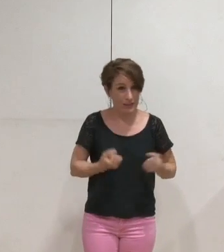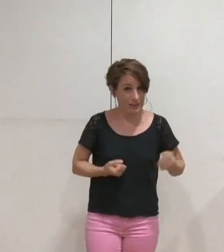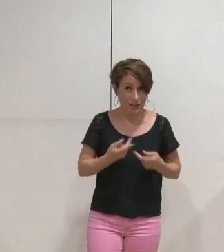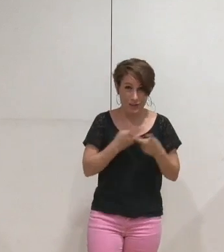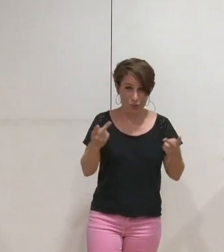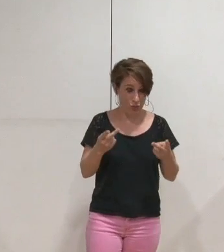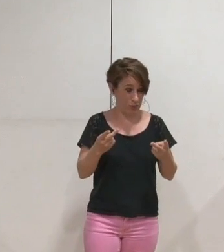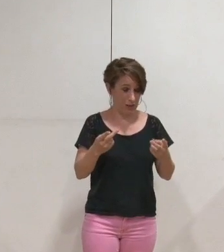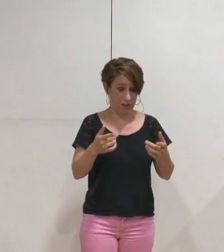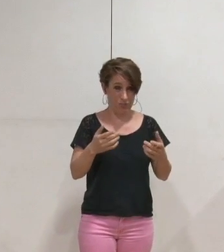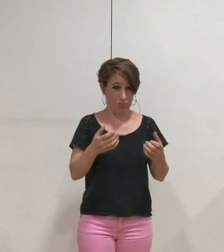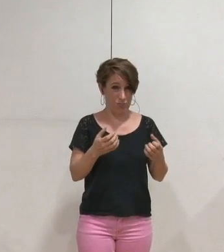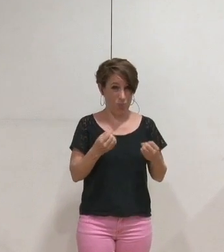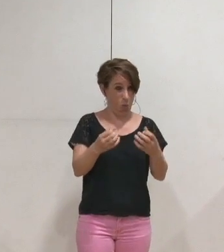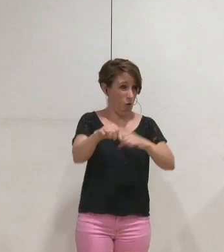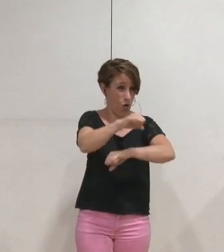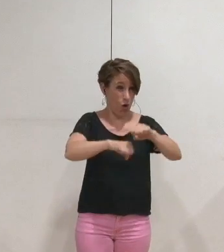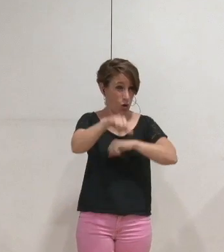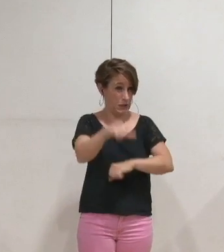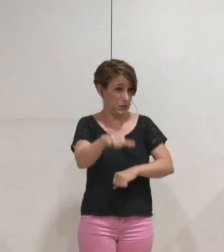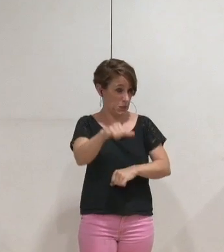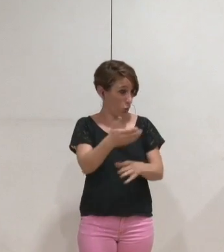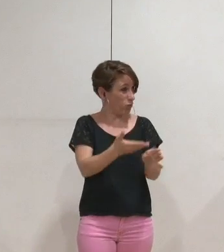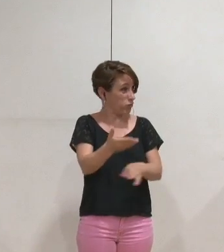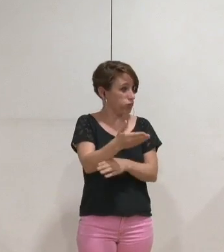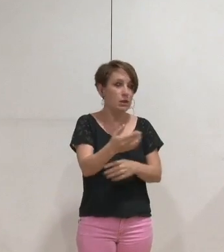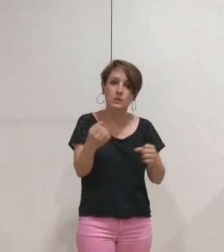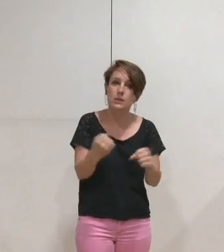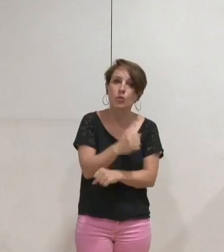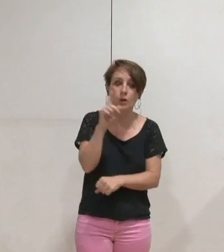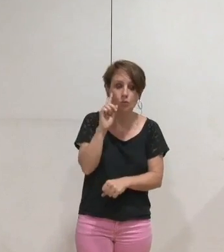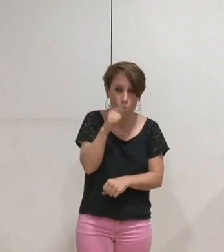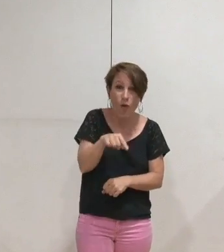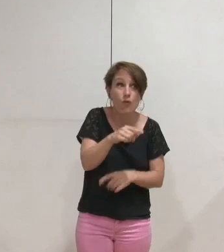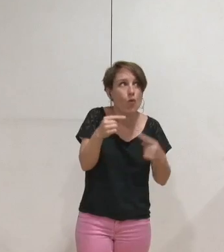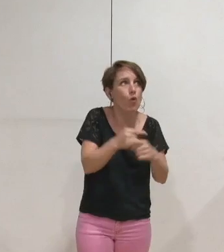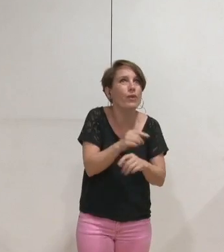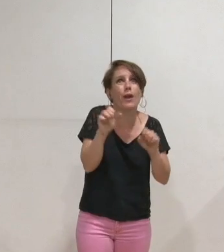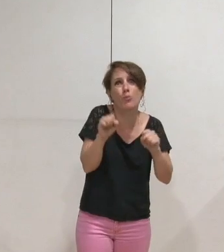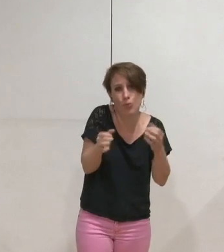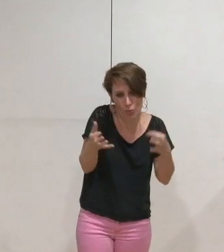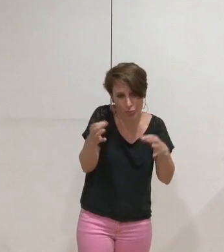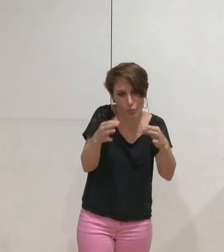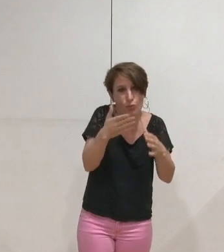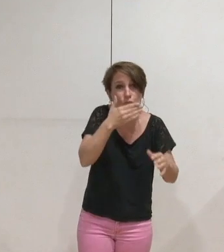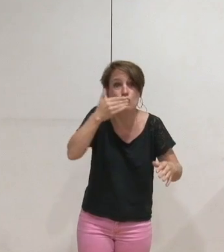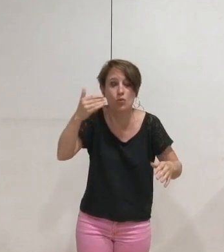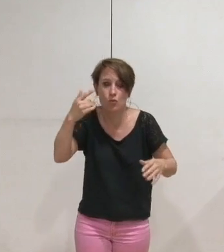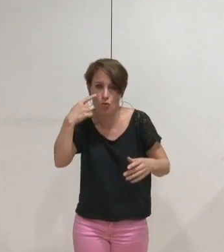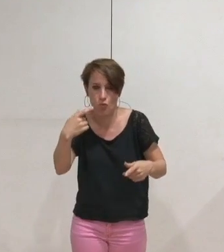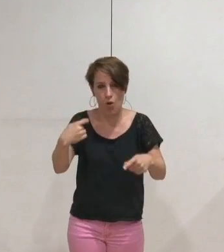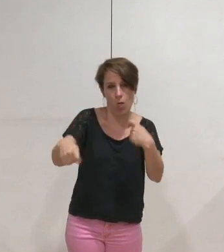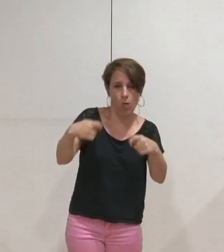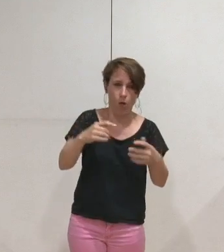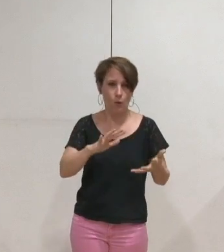faites au contraire vous pourriez l'améliorer notamment en le rendant plus réactif